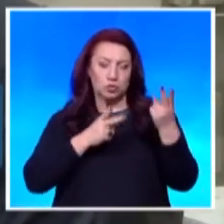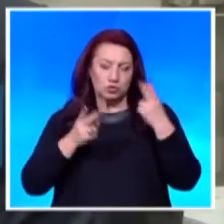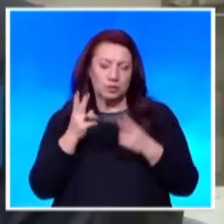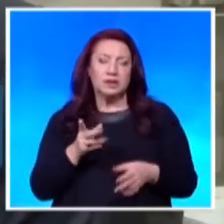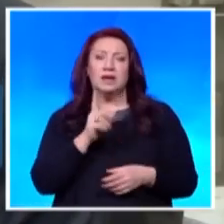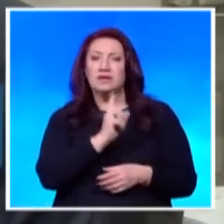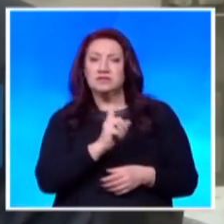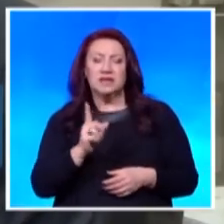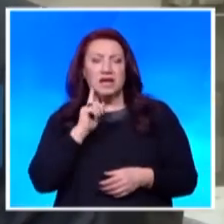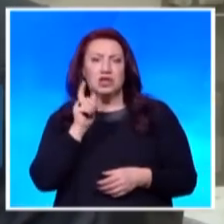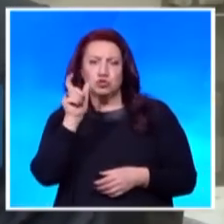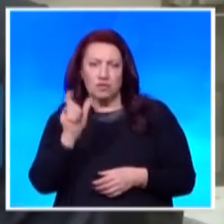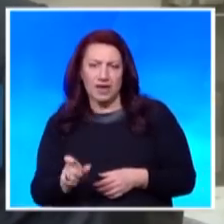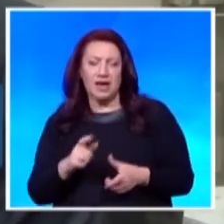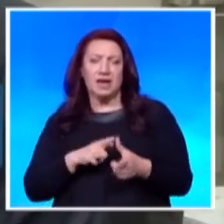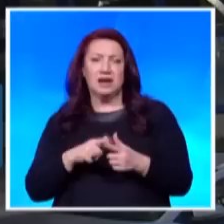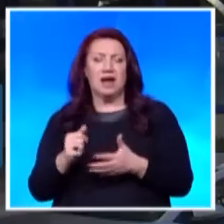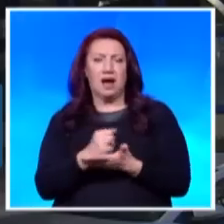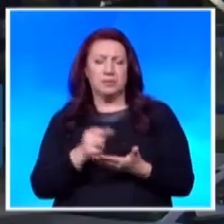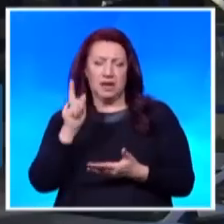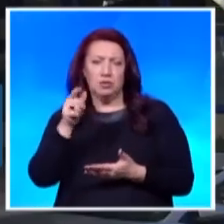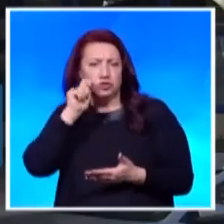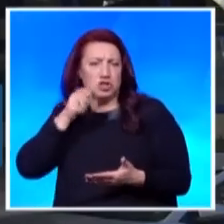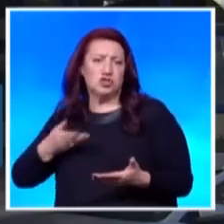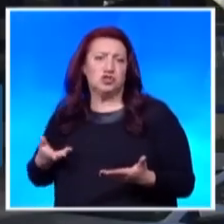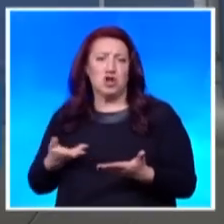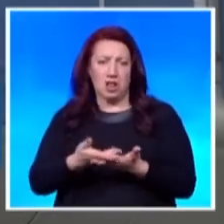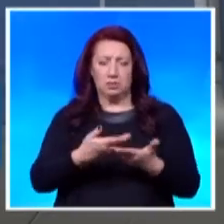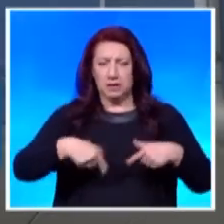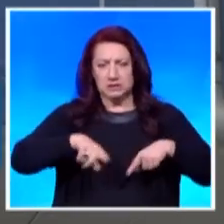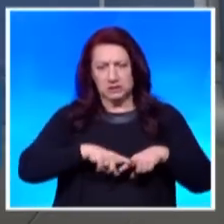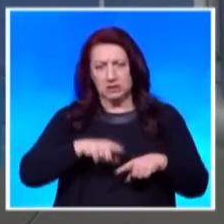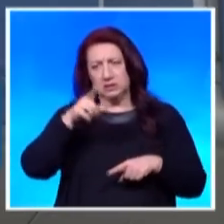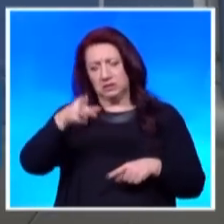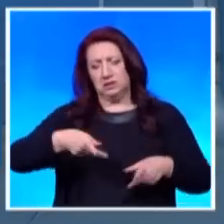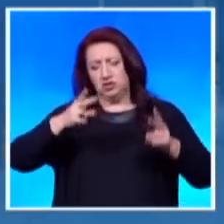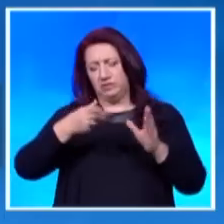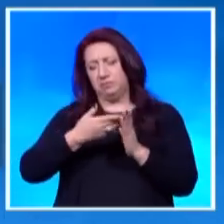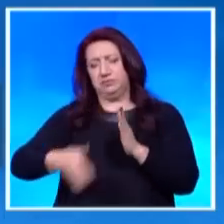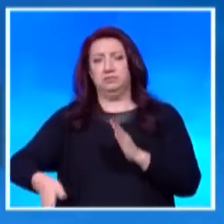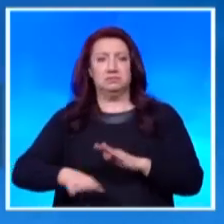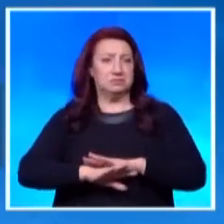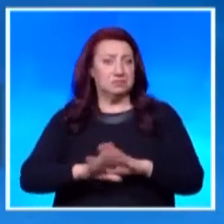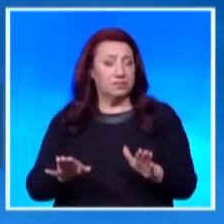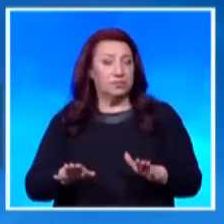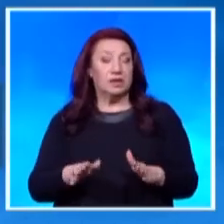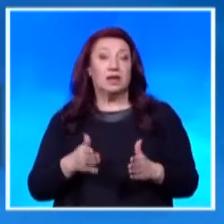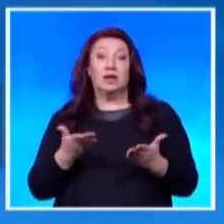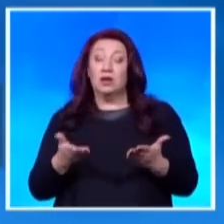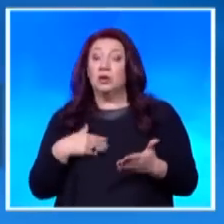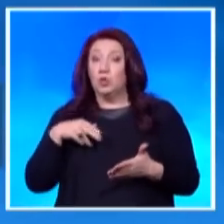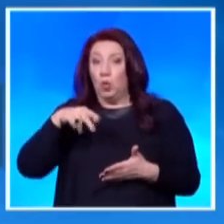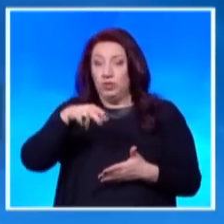заинтересована страна, може да го атакува в съд и той ще бъде отменен. От Здравната каса публикуваха писмено становище. При отпускането в аптеката